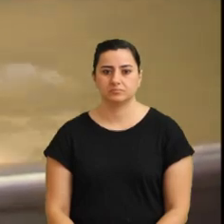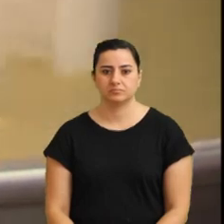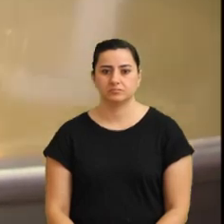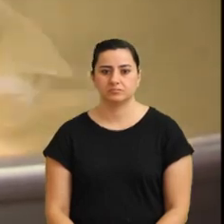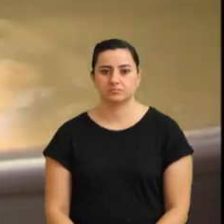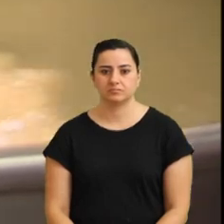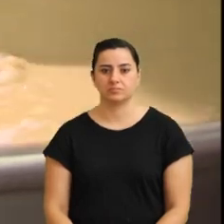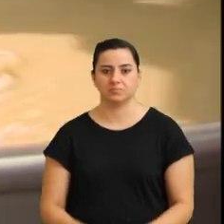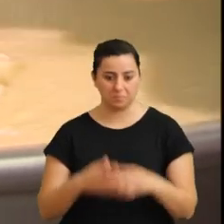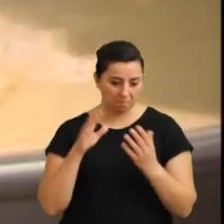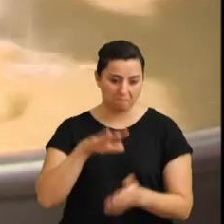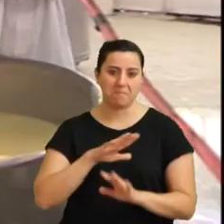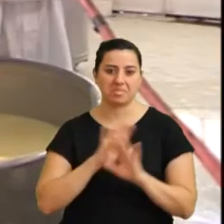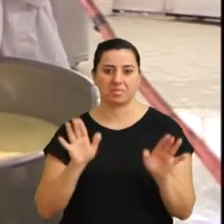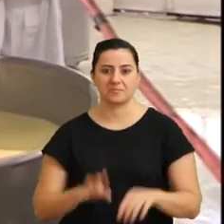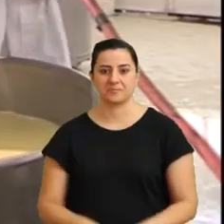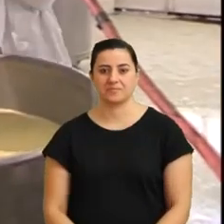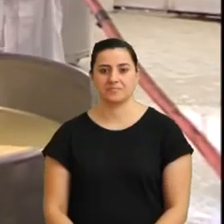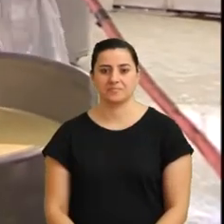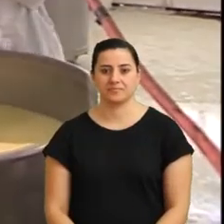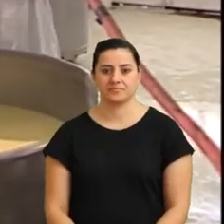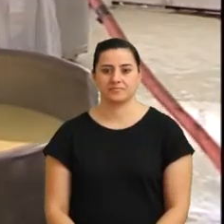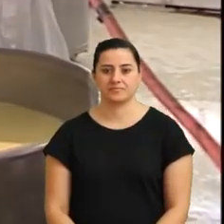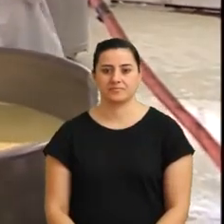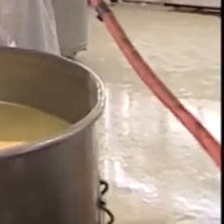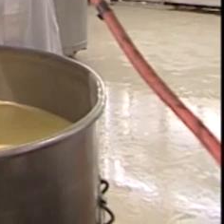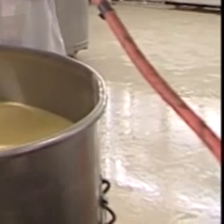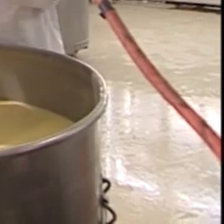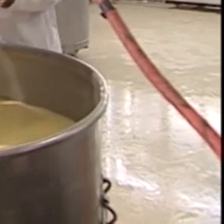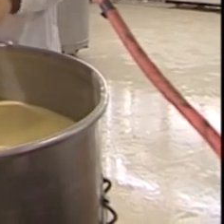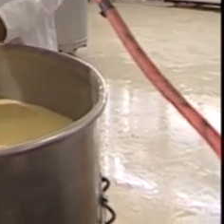Dik biraz. Hoppa. Teneke dövüyor Pelin.